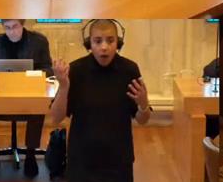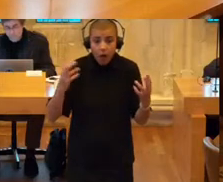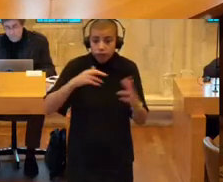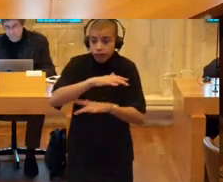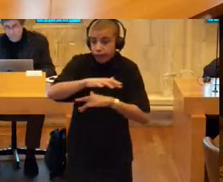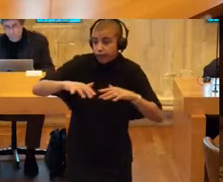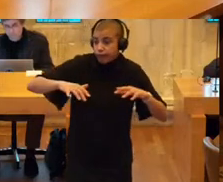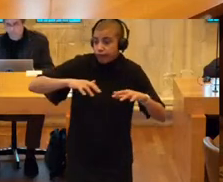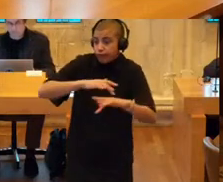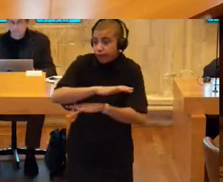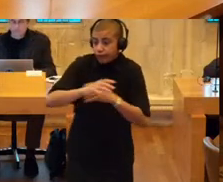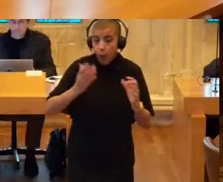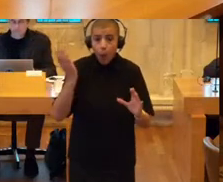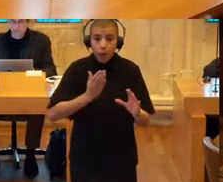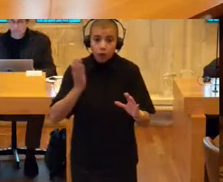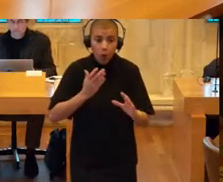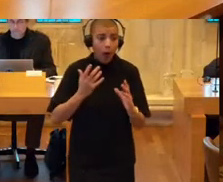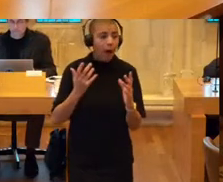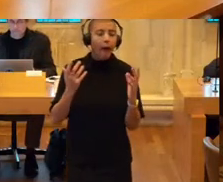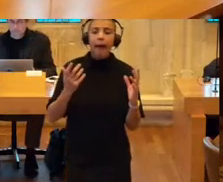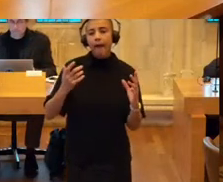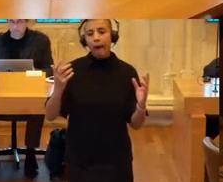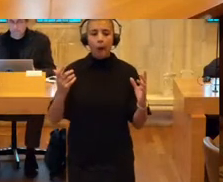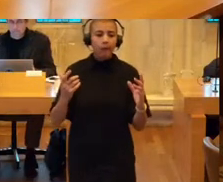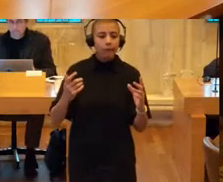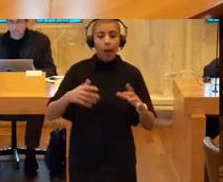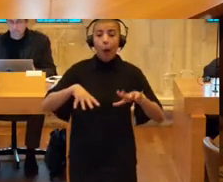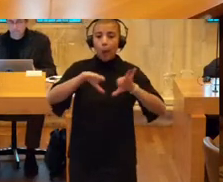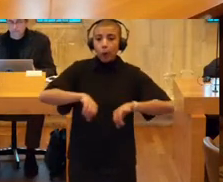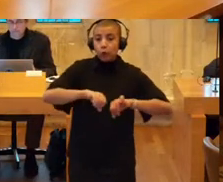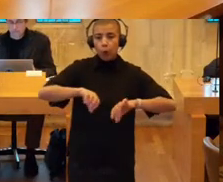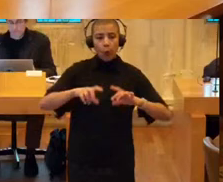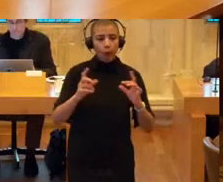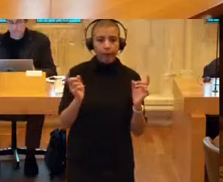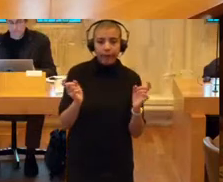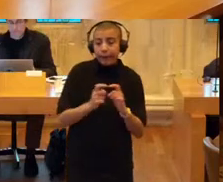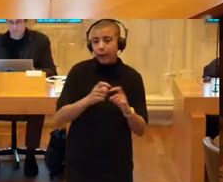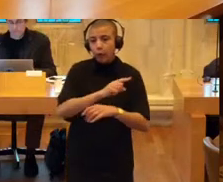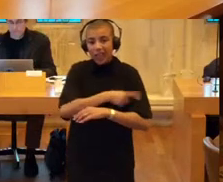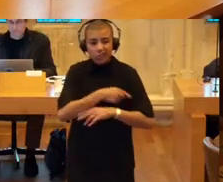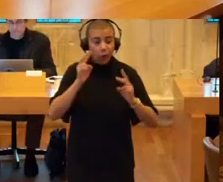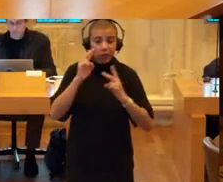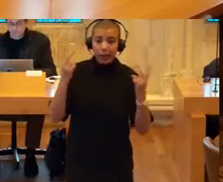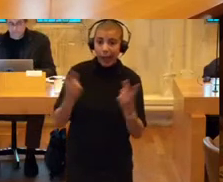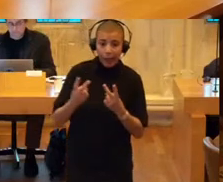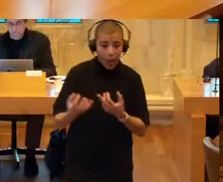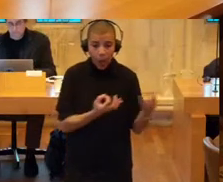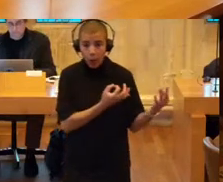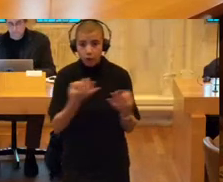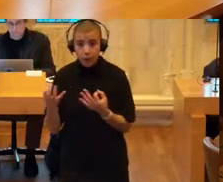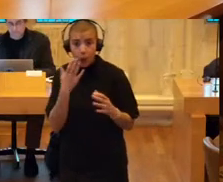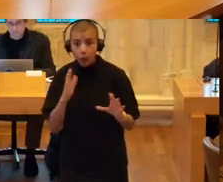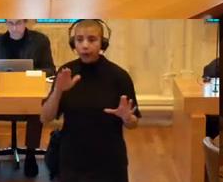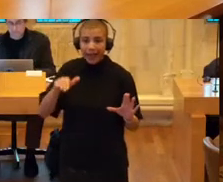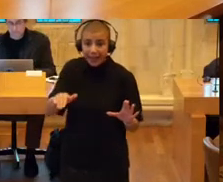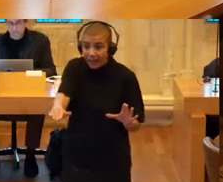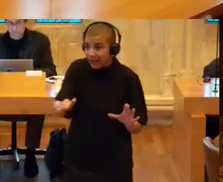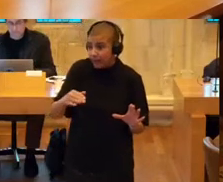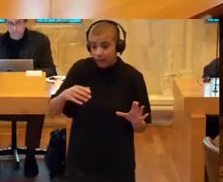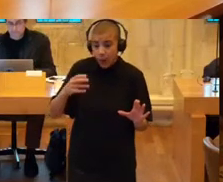la production continue et de la production alternative. Mais c'est un débat national, donc je ne pense pas que ce soit ici